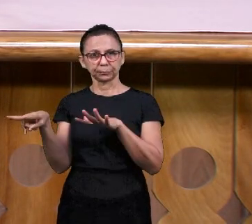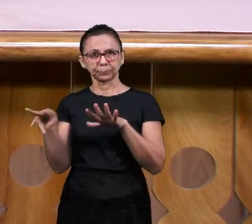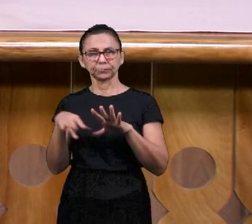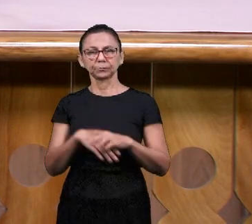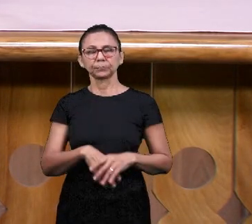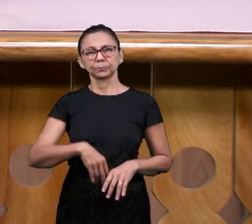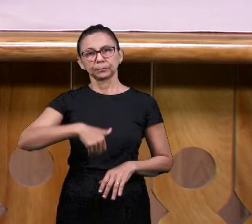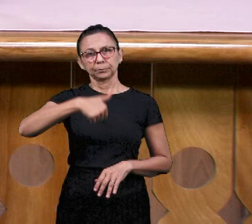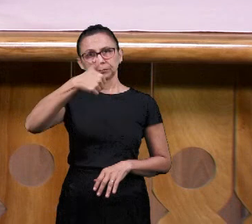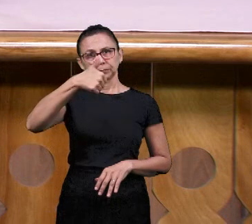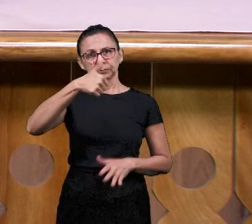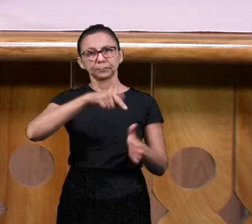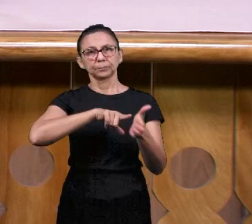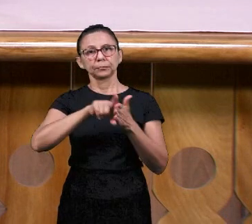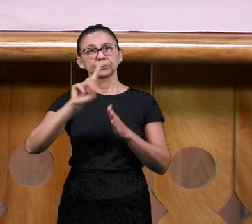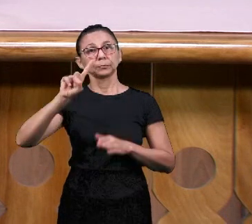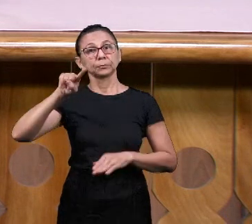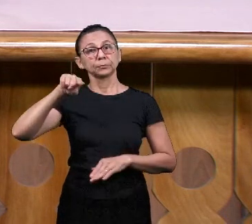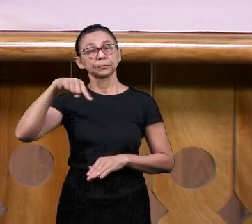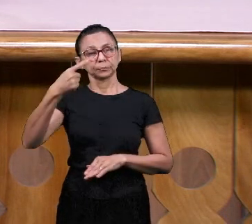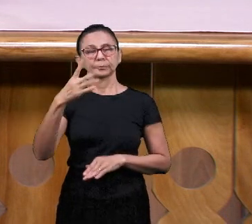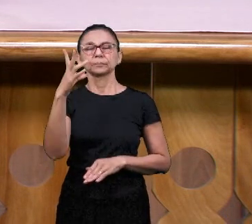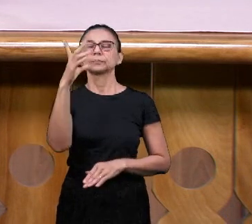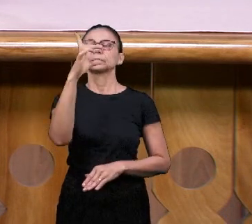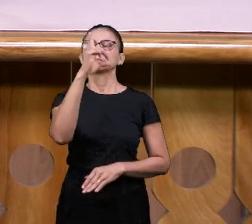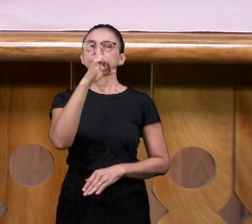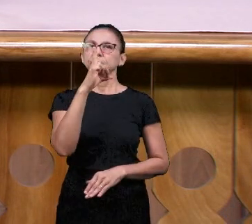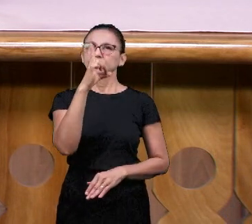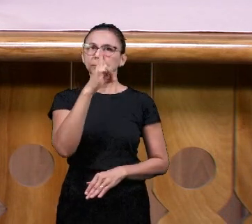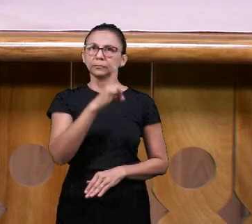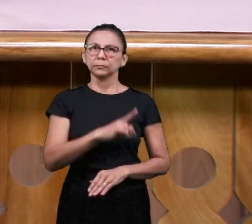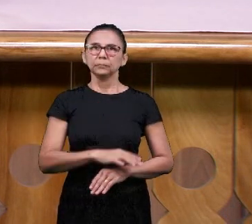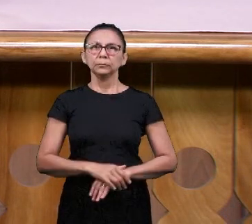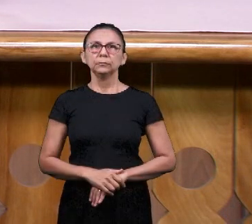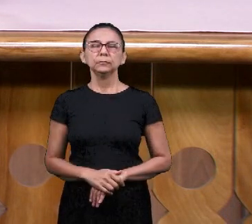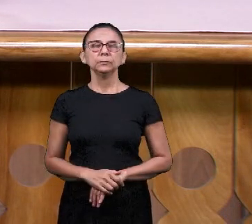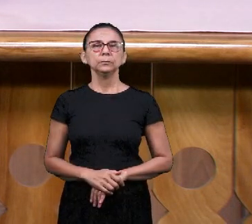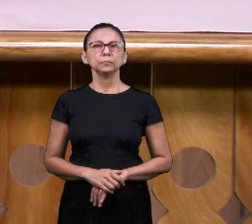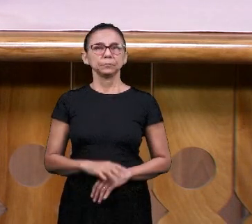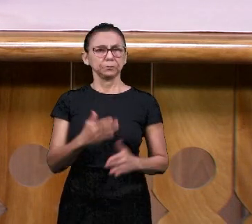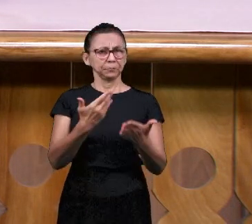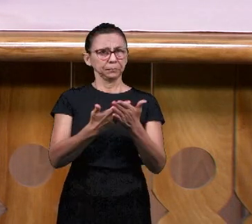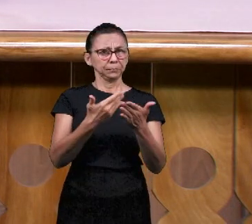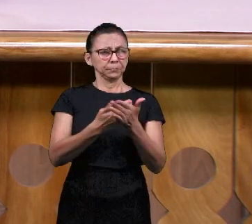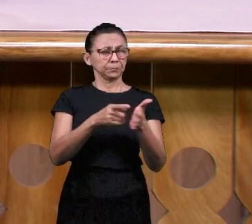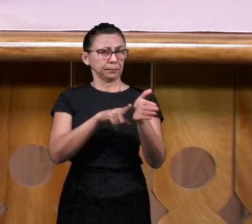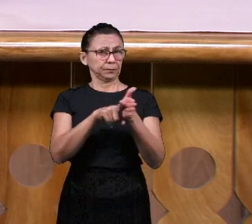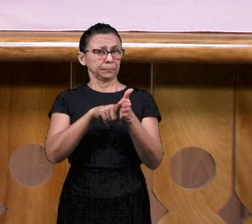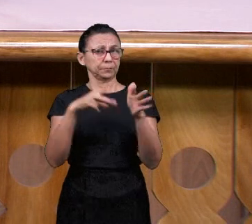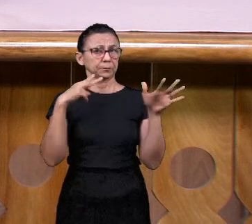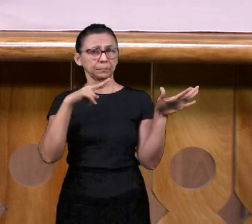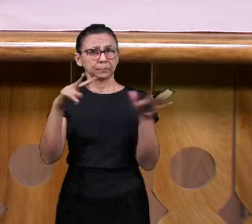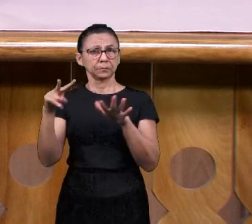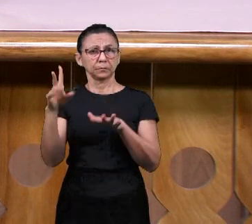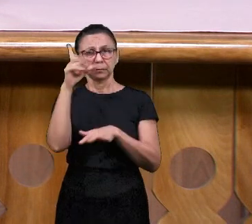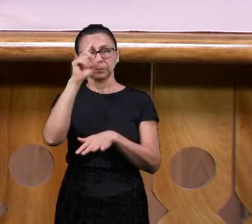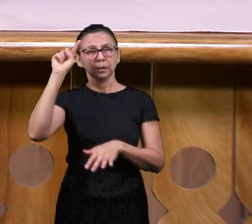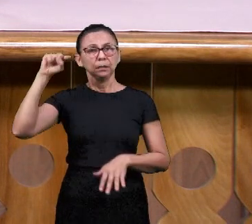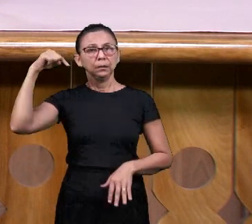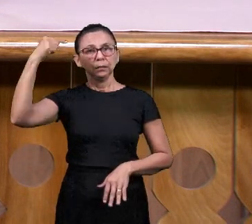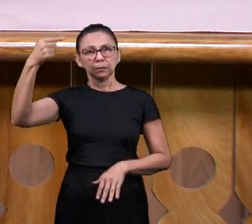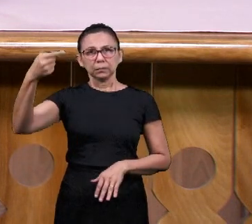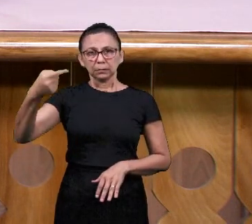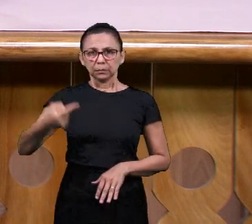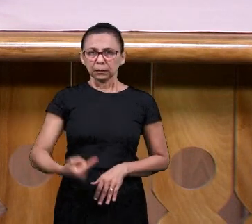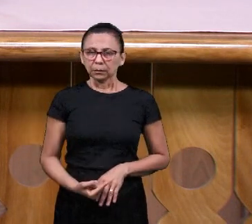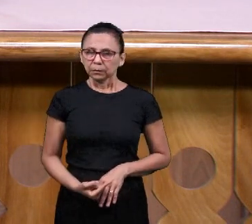la première question, la question pour dimanche prochain. Vous allez travailler cette semaine pour le dimanche 10. Vous